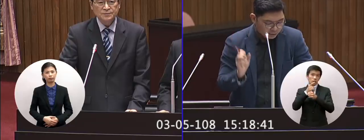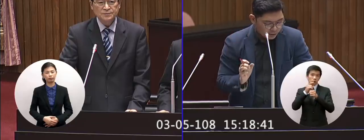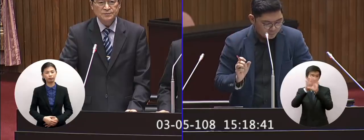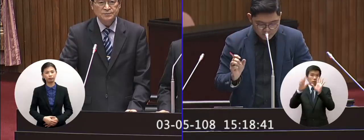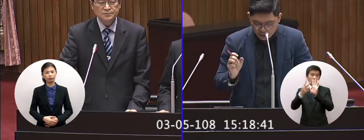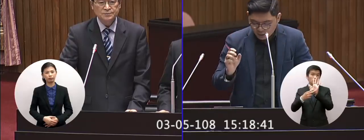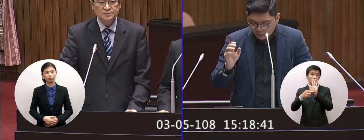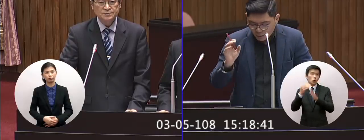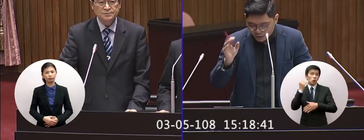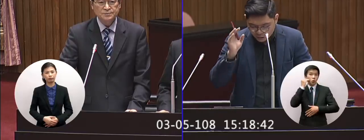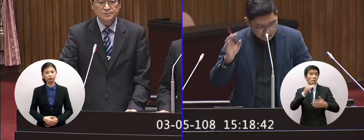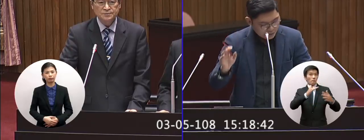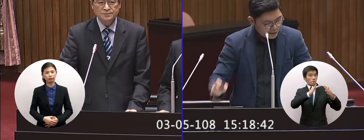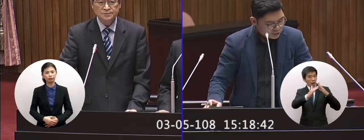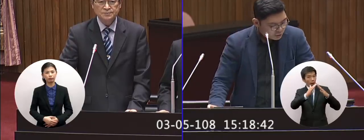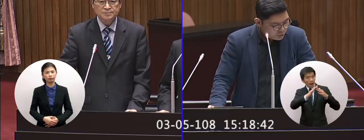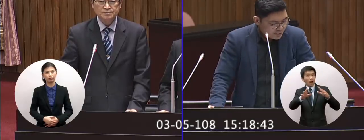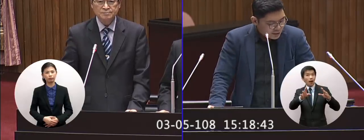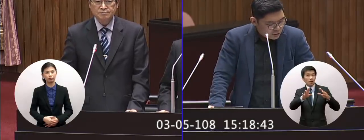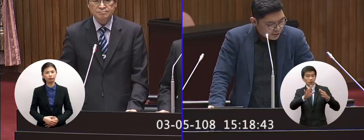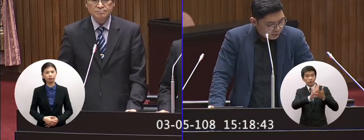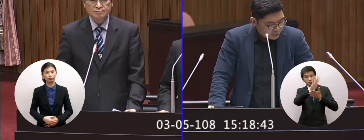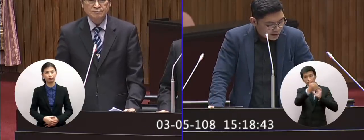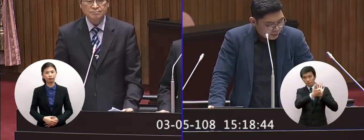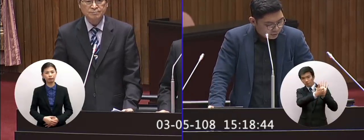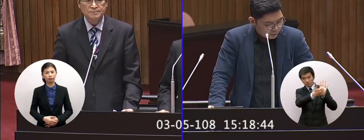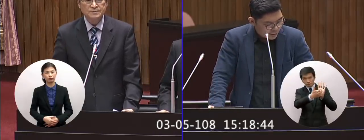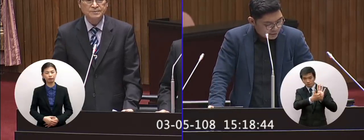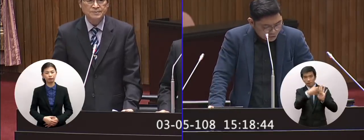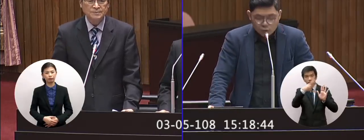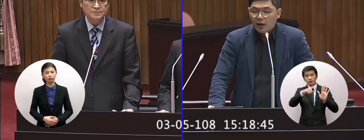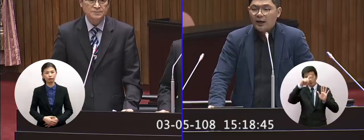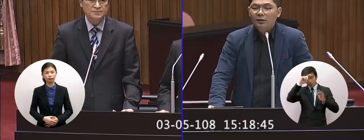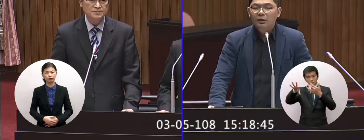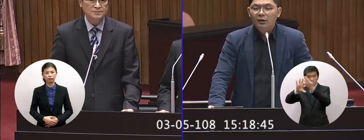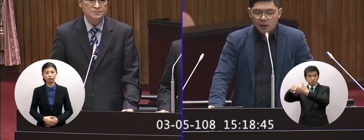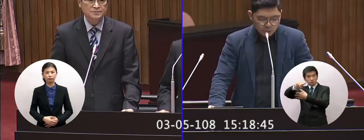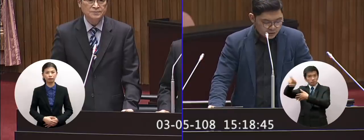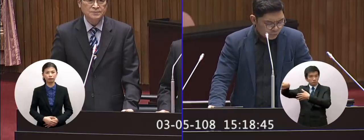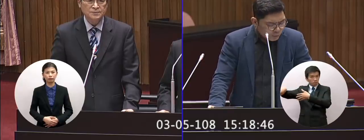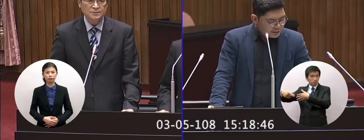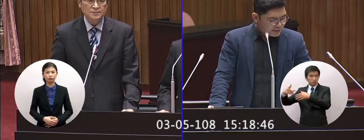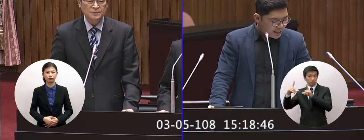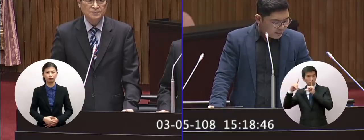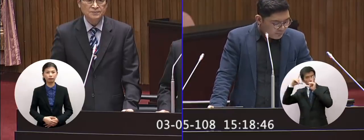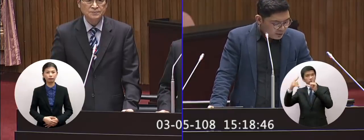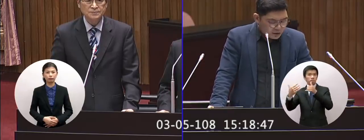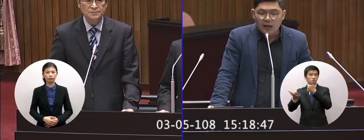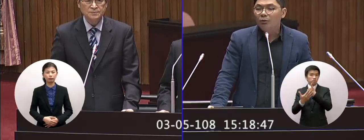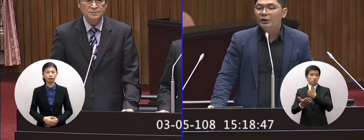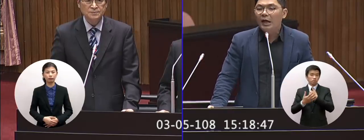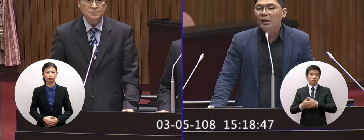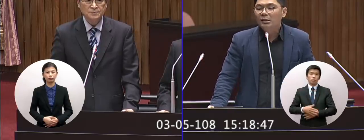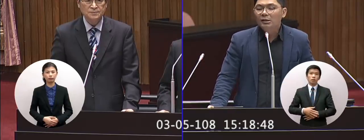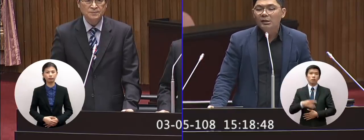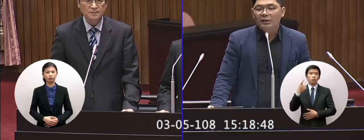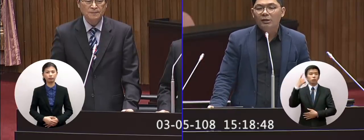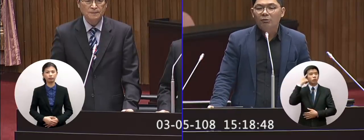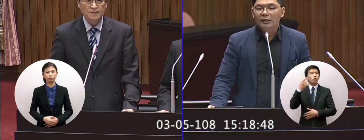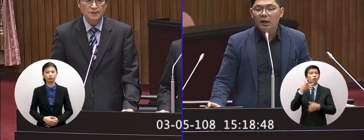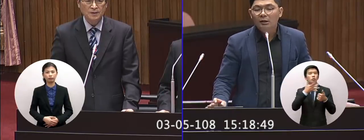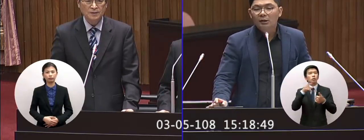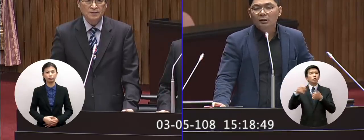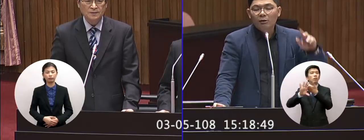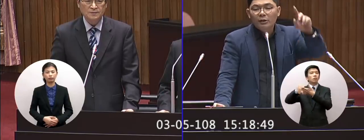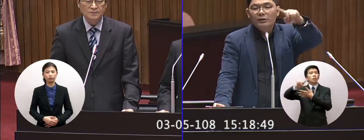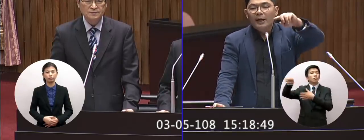波之后呢，会有期待世界上其他国家共同来站出来。我想问一下。其他国家是哪些